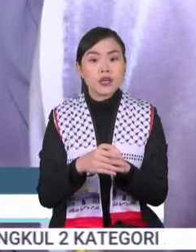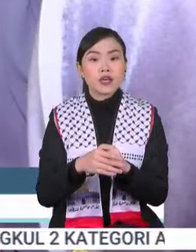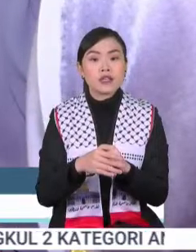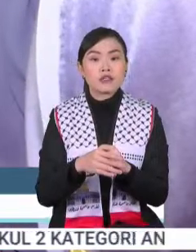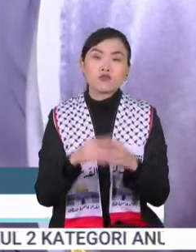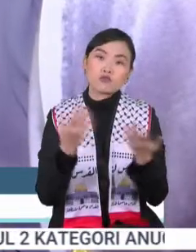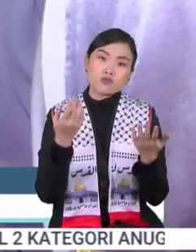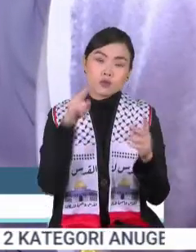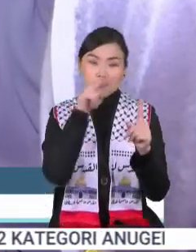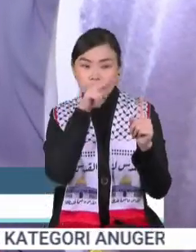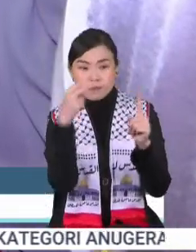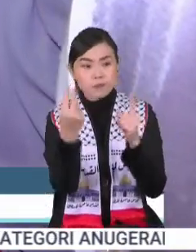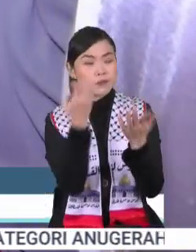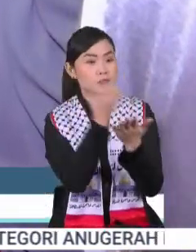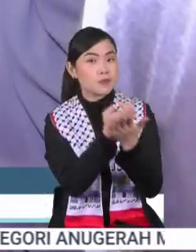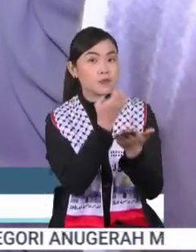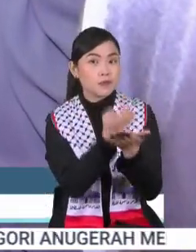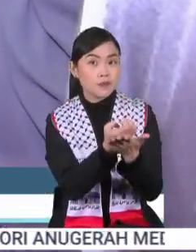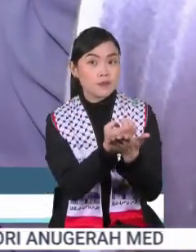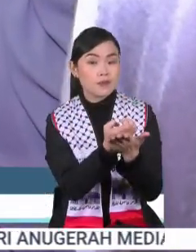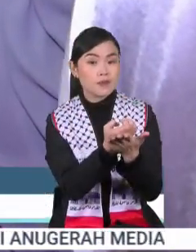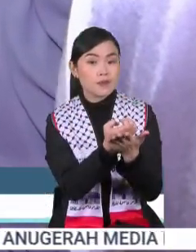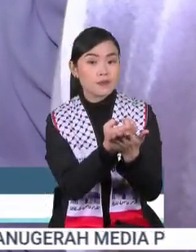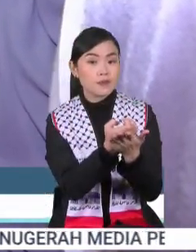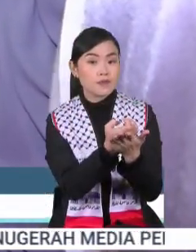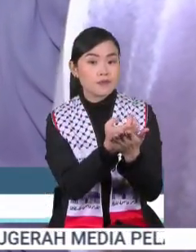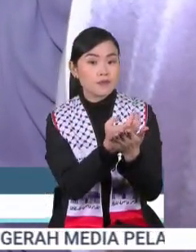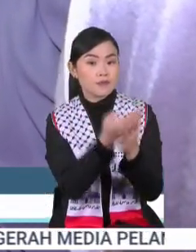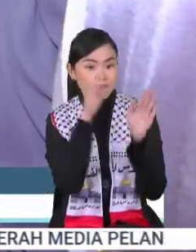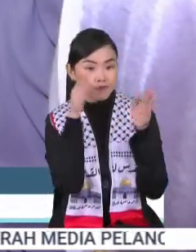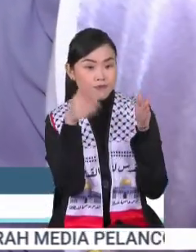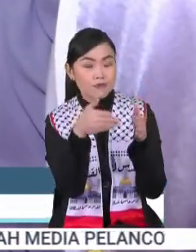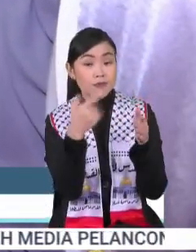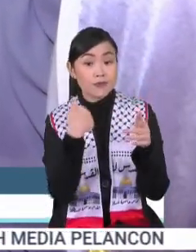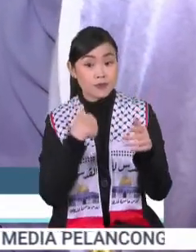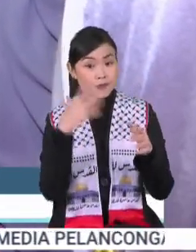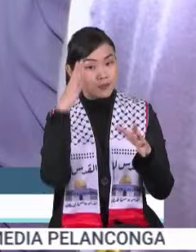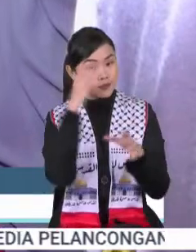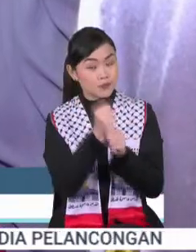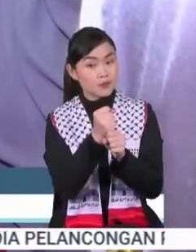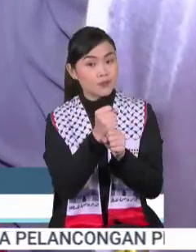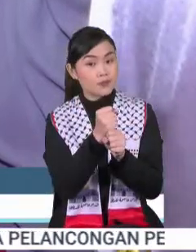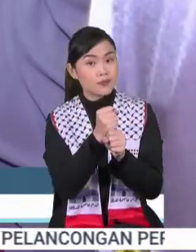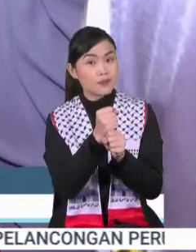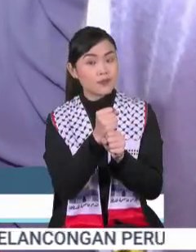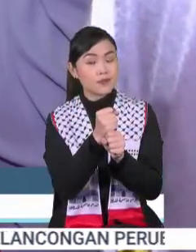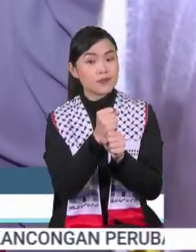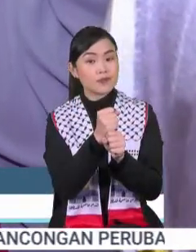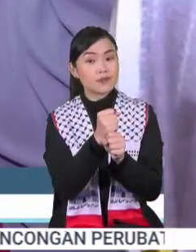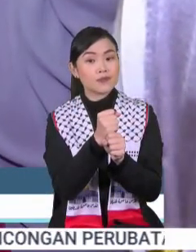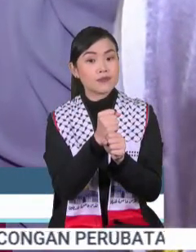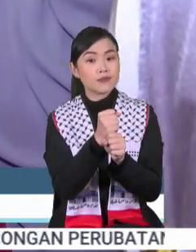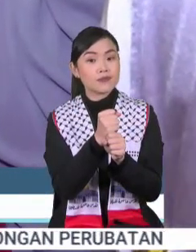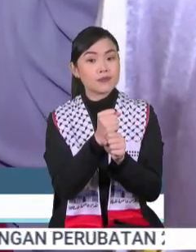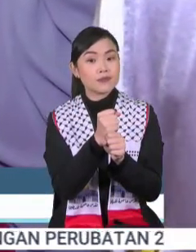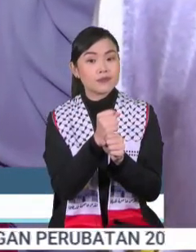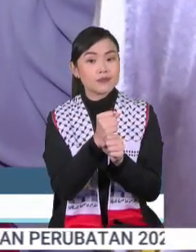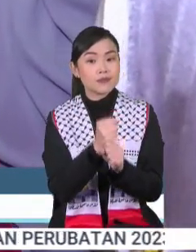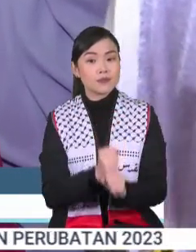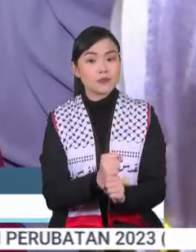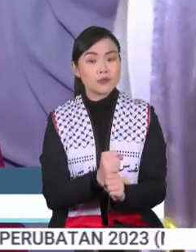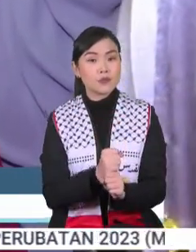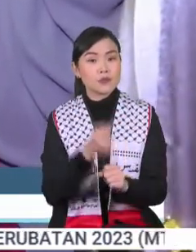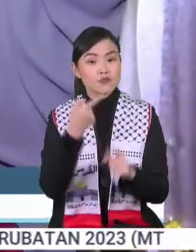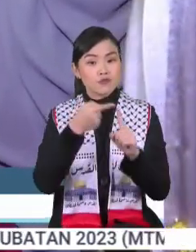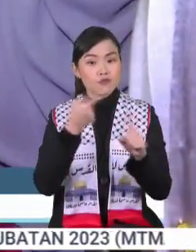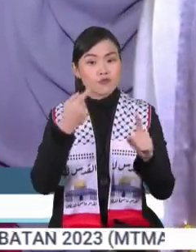ekonomi dan ekonomi ni khususnya saya yakin juga daripada